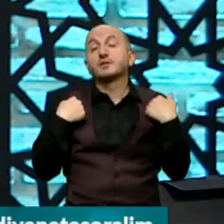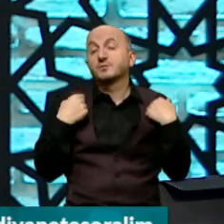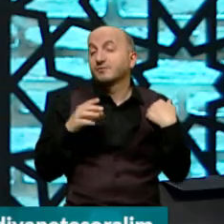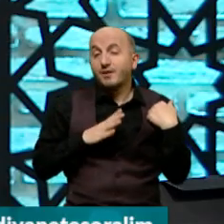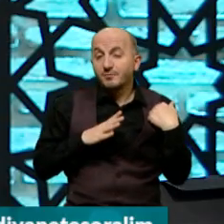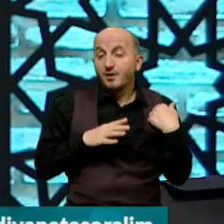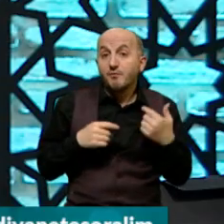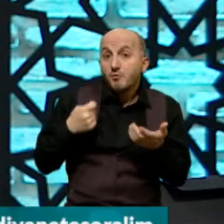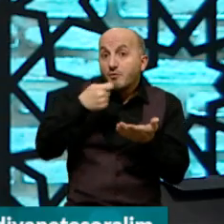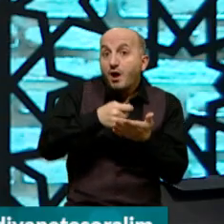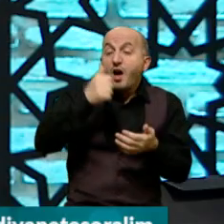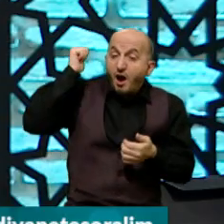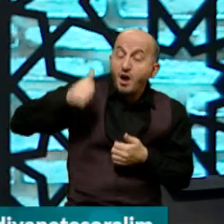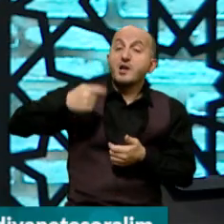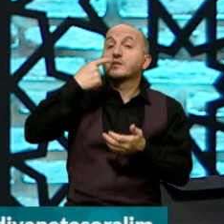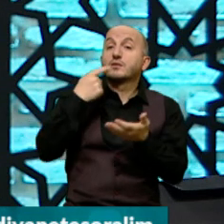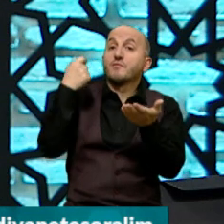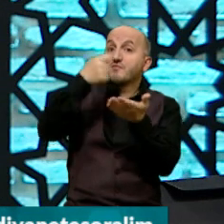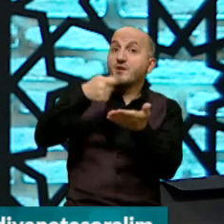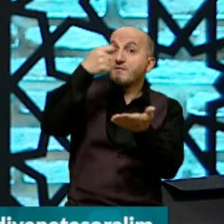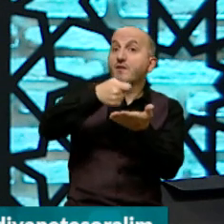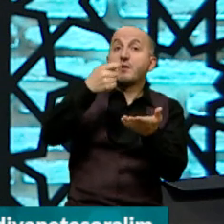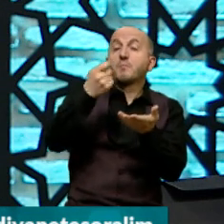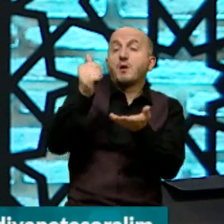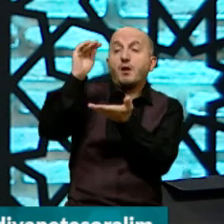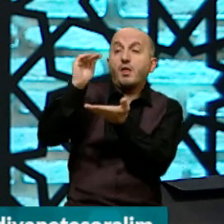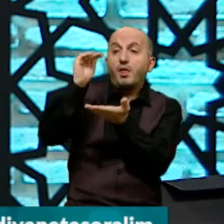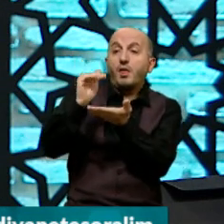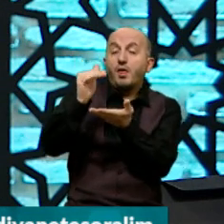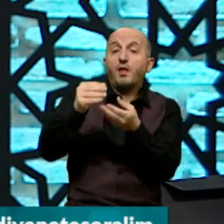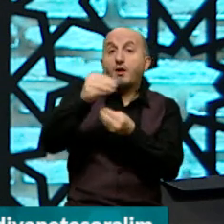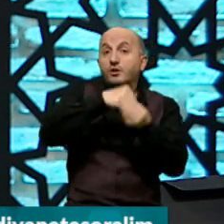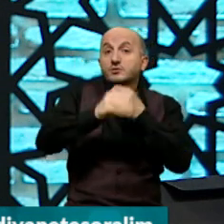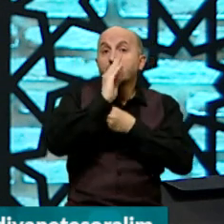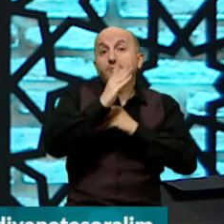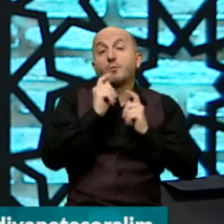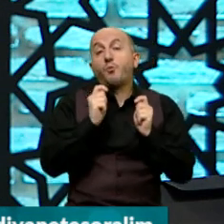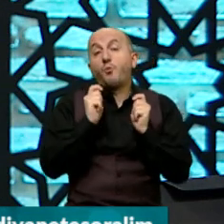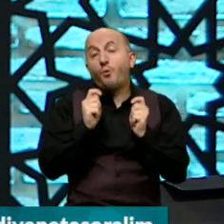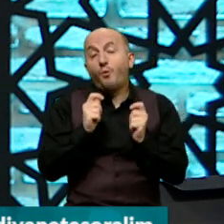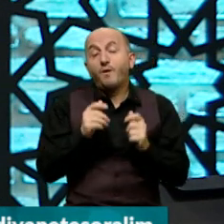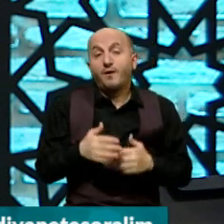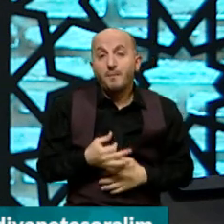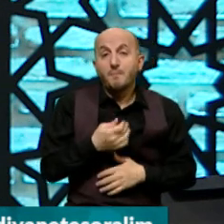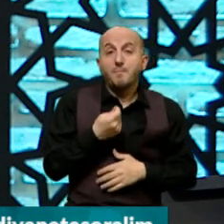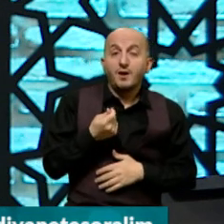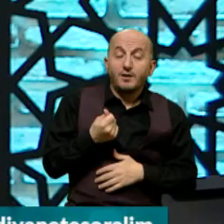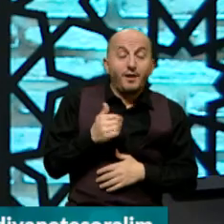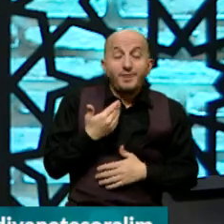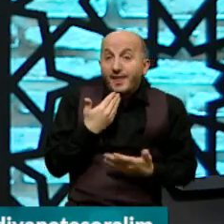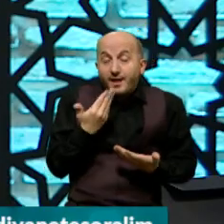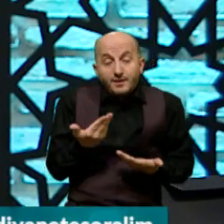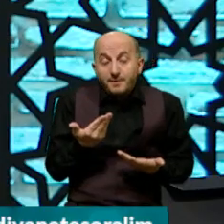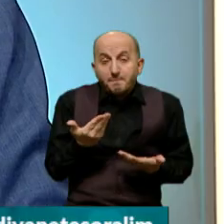mı? Eğer verirsek her yıl verdiğimiz takdirde hacca gitmem de biraz zorlaşacak gibi diyor. Maddi anlamda ne